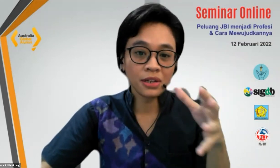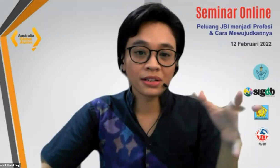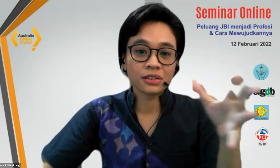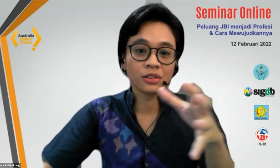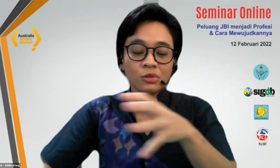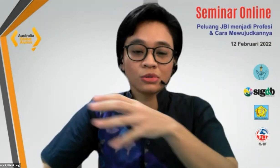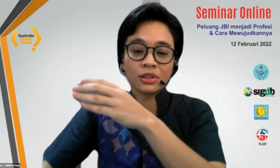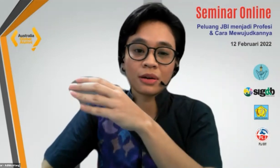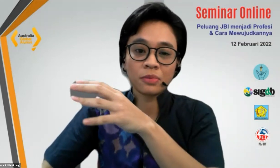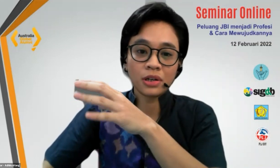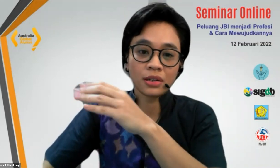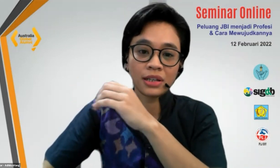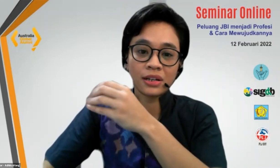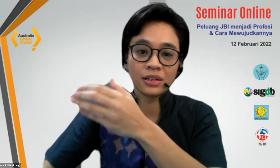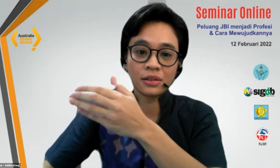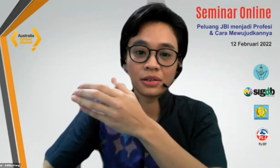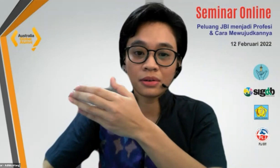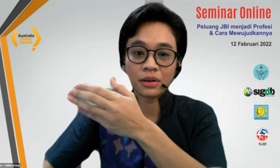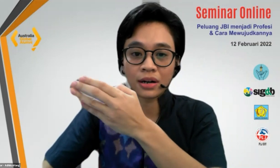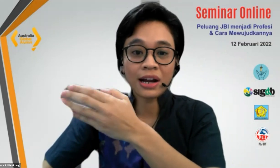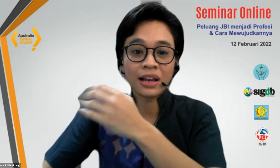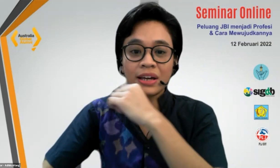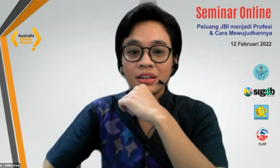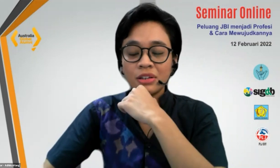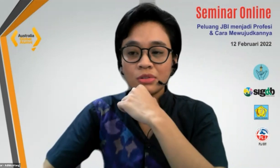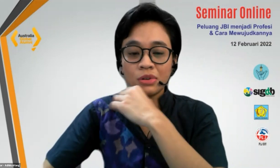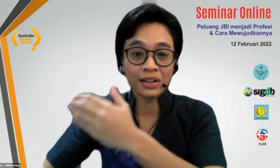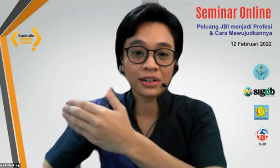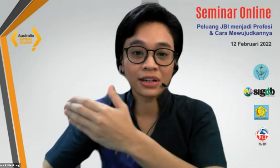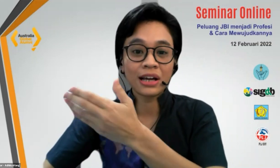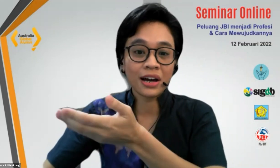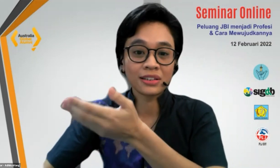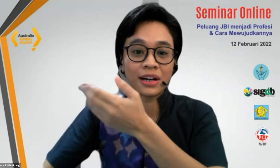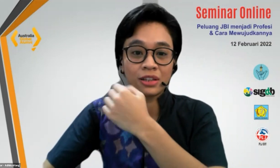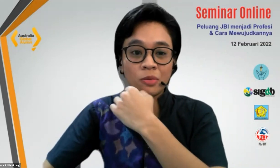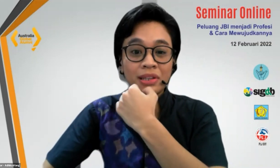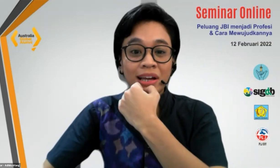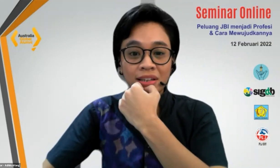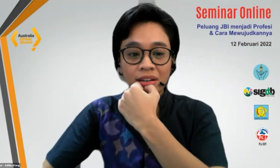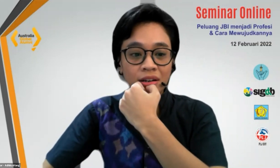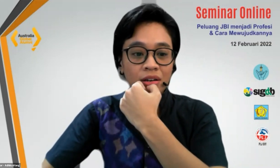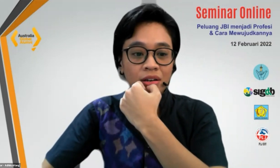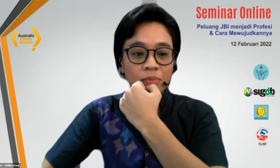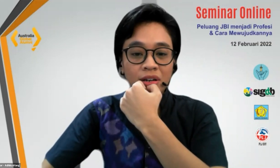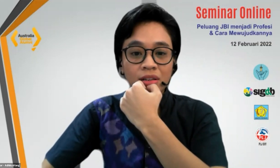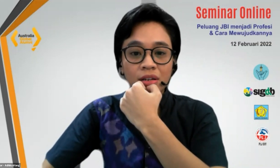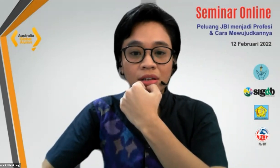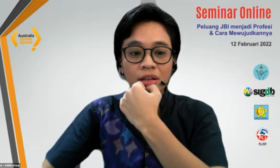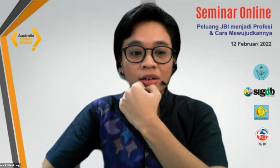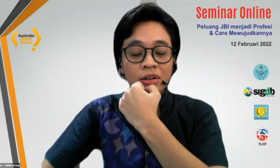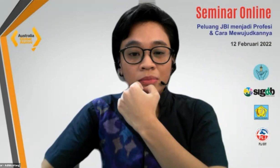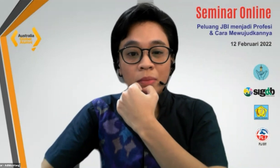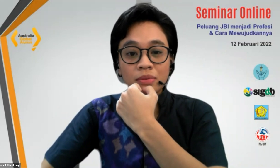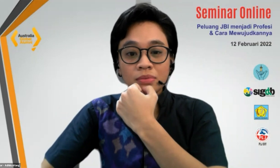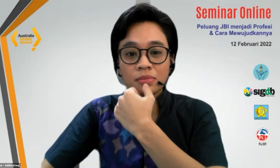bisa dibidang tertentu tetapi kau Pika di ranah lainnya itu ada terkendala karena terkait topik tadi Hai apakah read